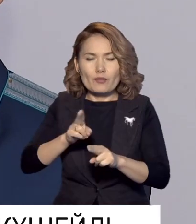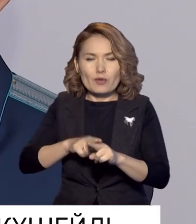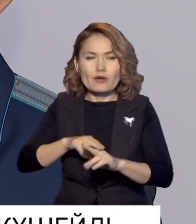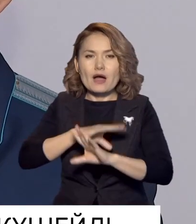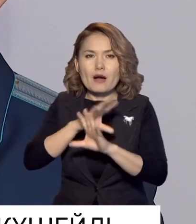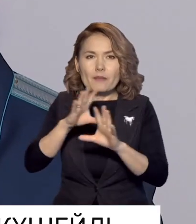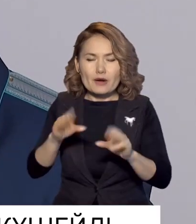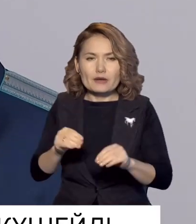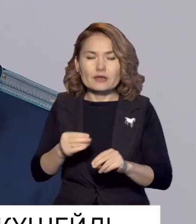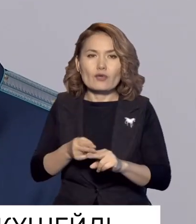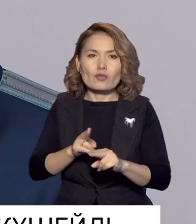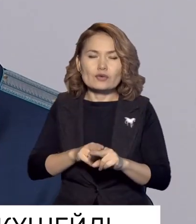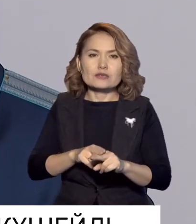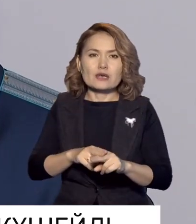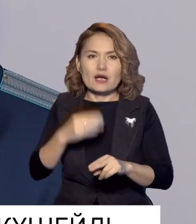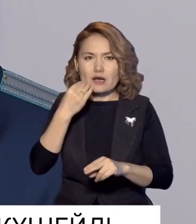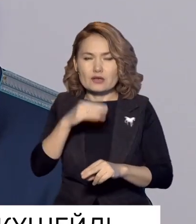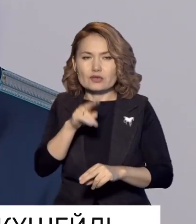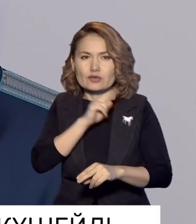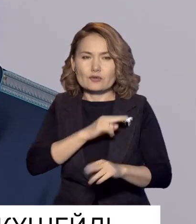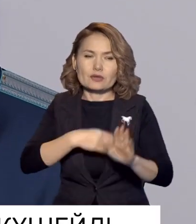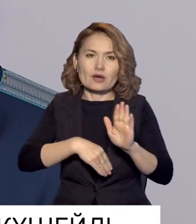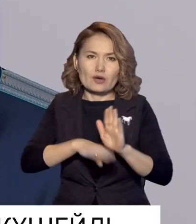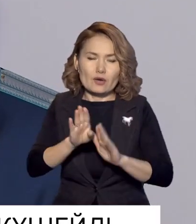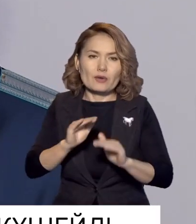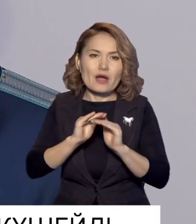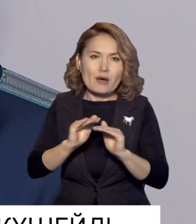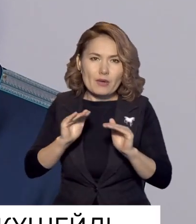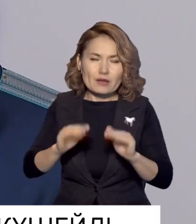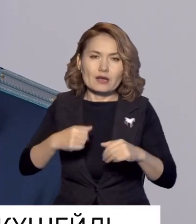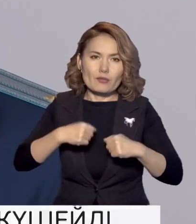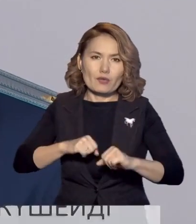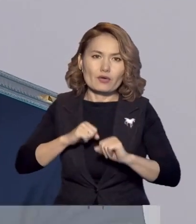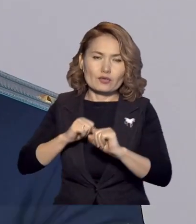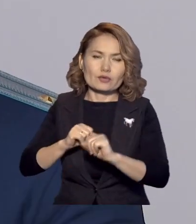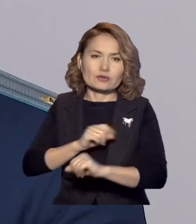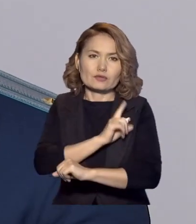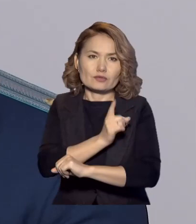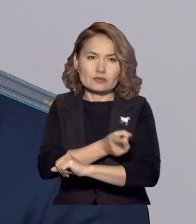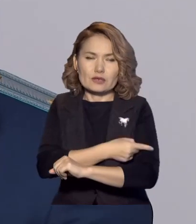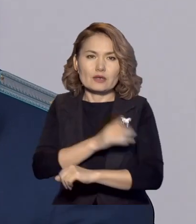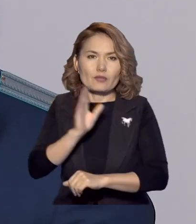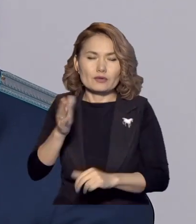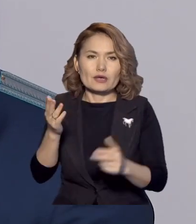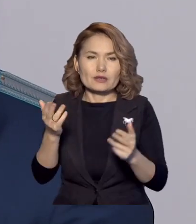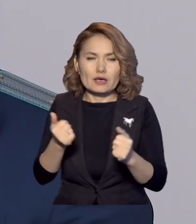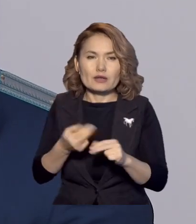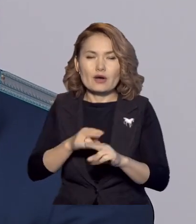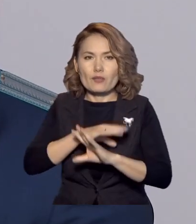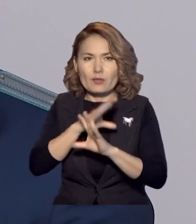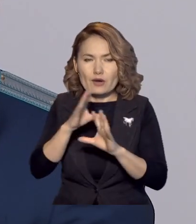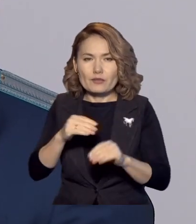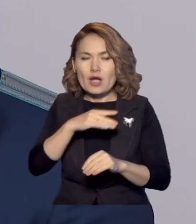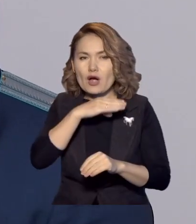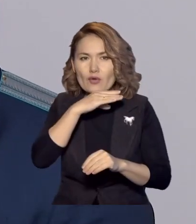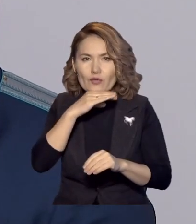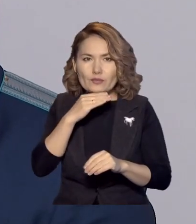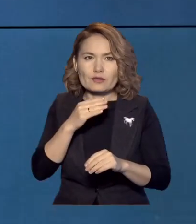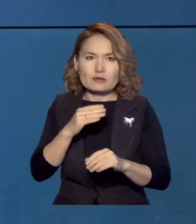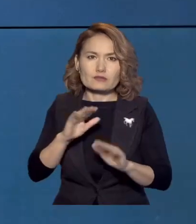эпизод бір адаммен бір кәмелетке толмаған балаға қатысты қылмыс орын алған. Әрине, статистика түрінде бұл көп-көп